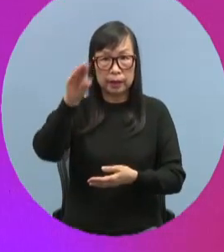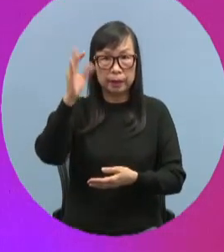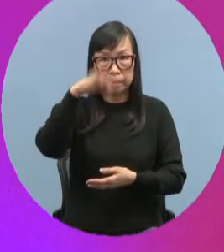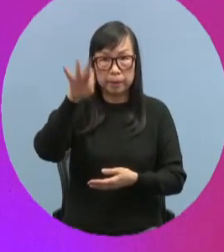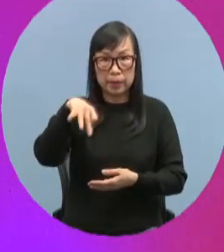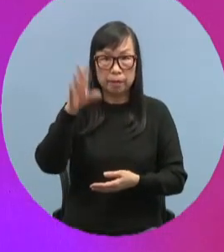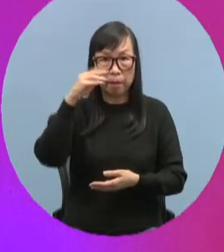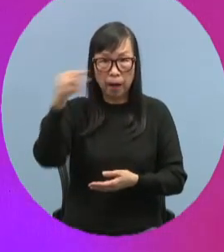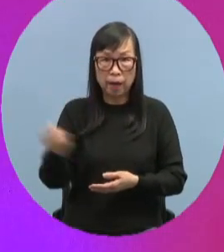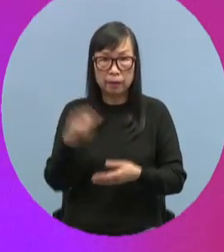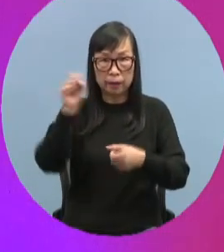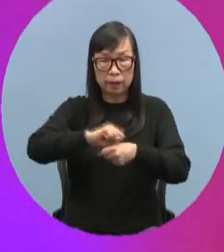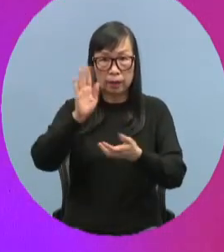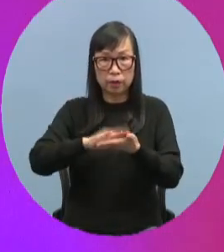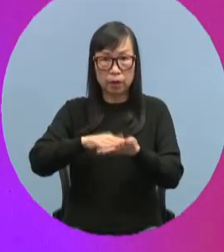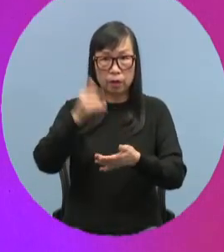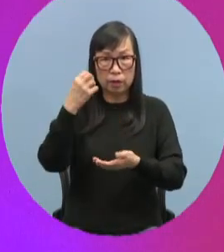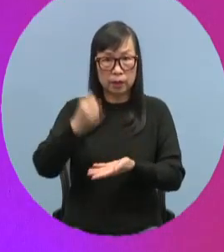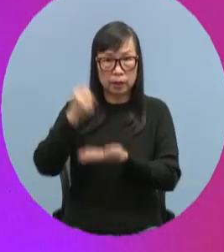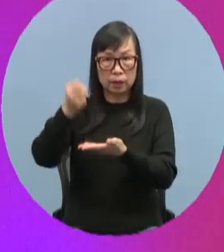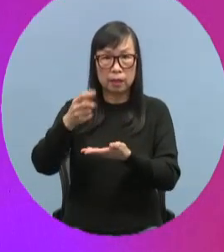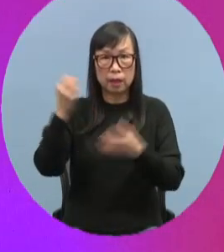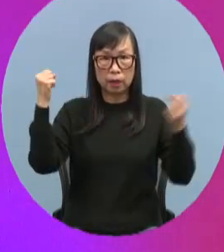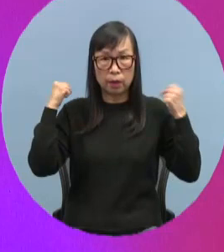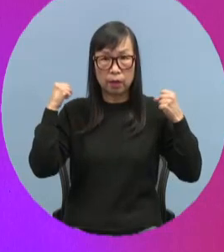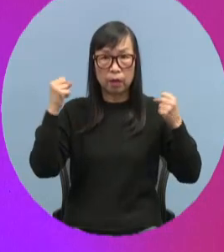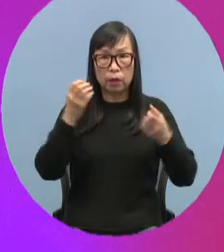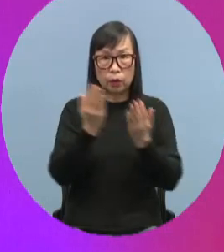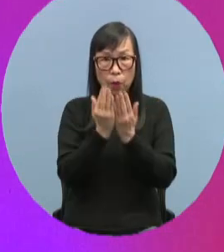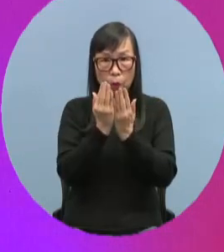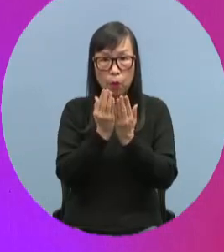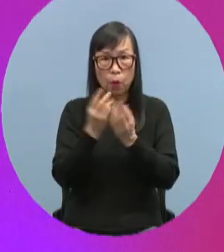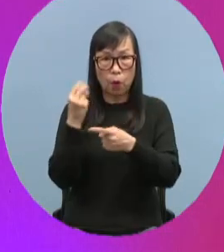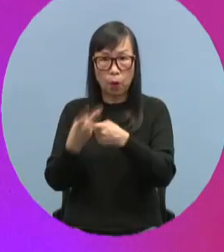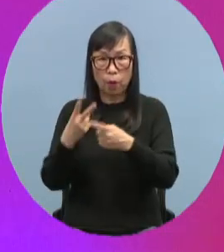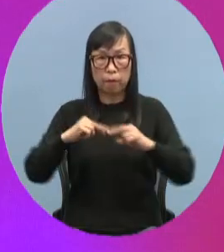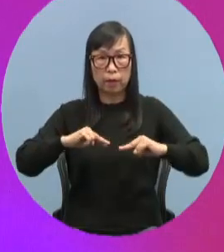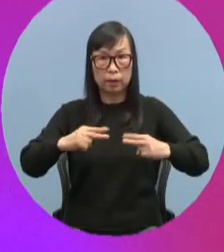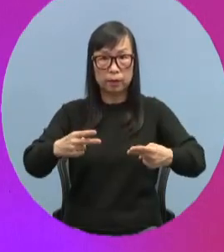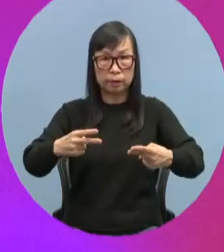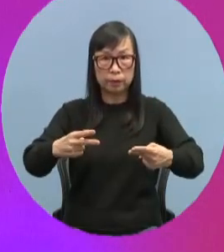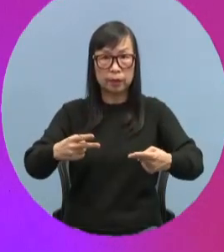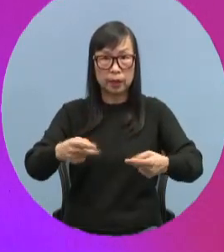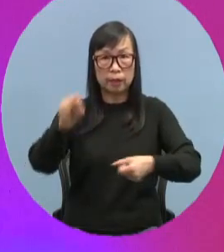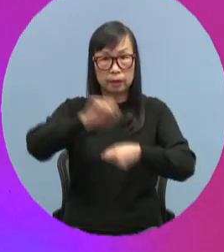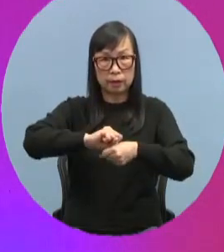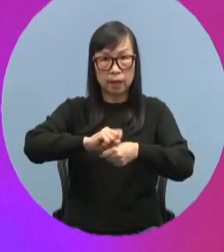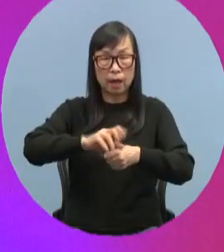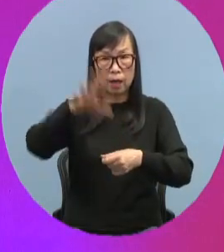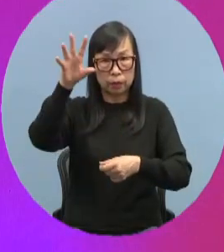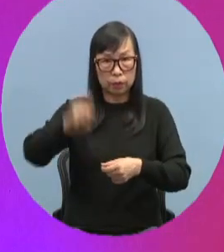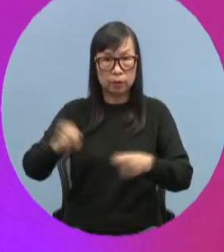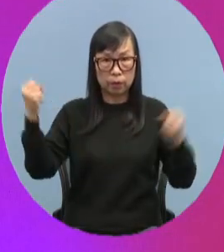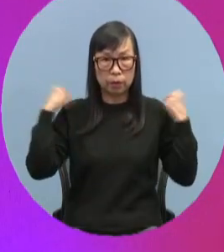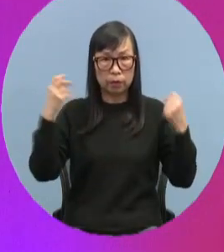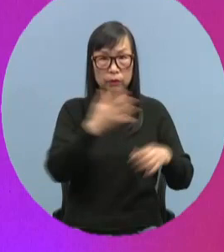增加奖学金以支援运动员在运动同埋学业方面双轨发展，并且增加全职运动